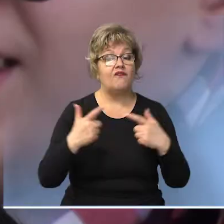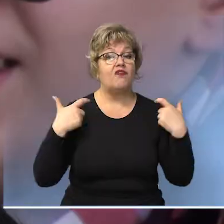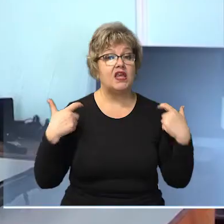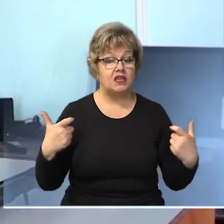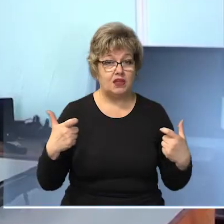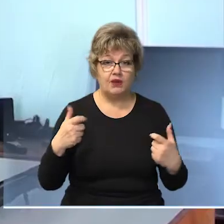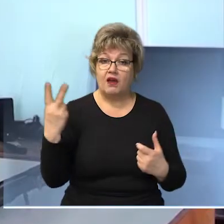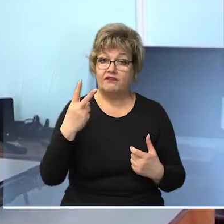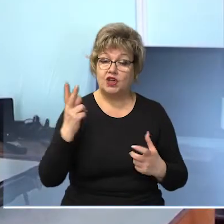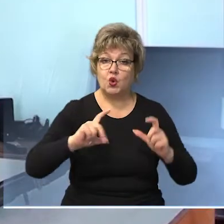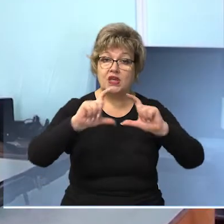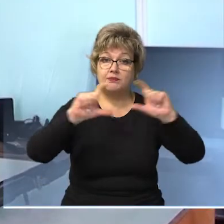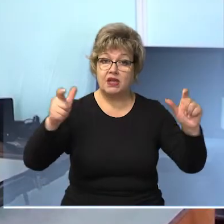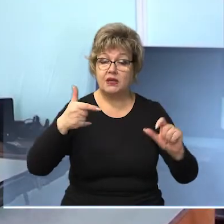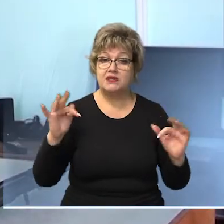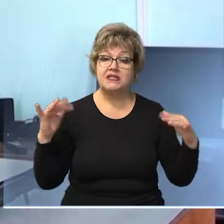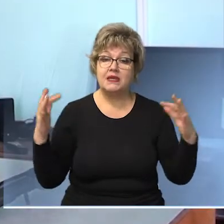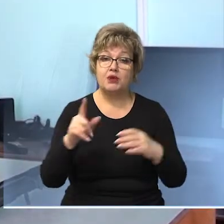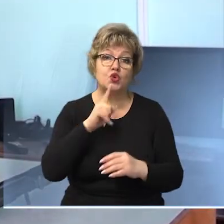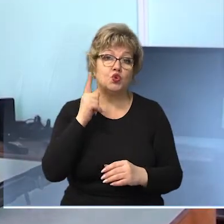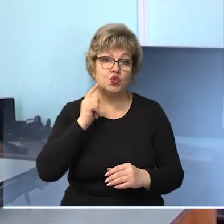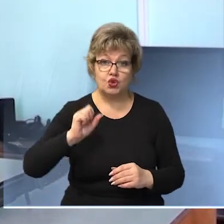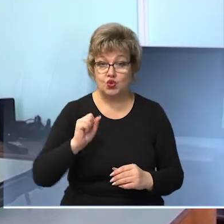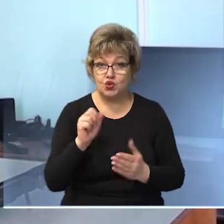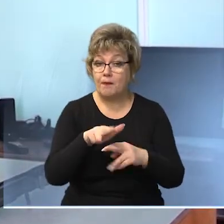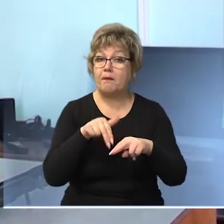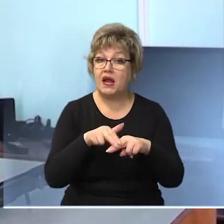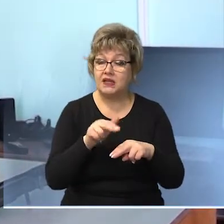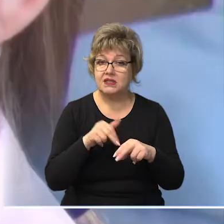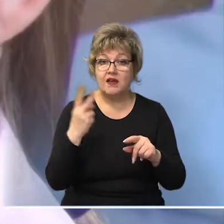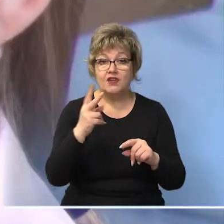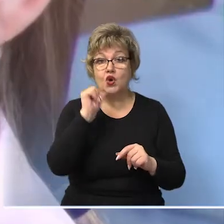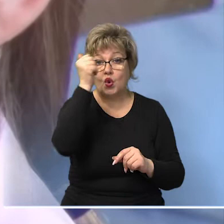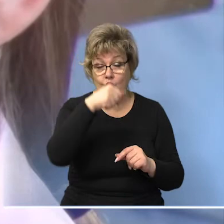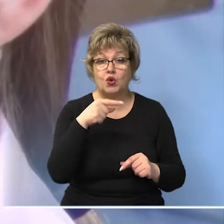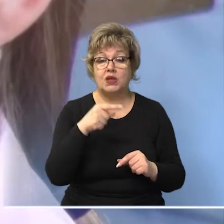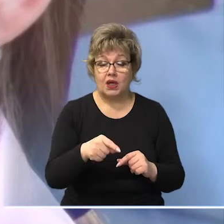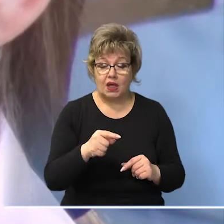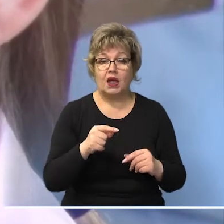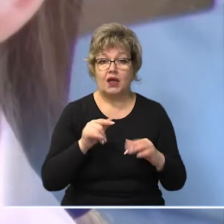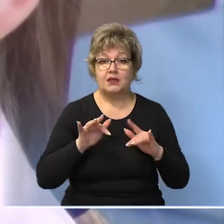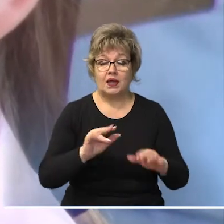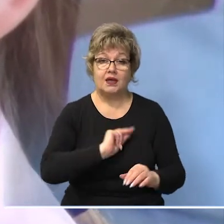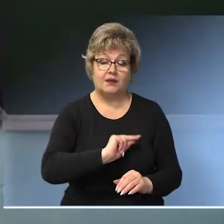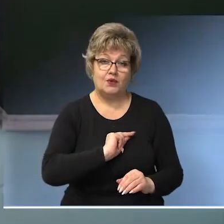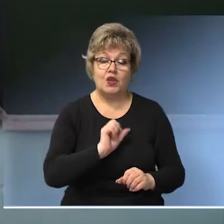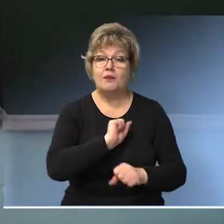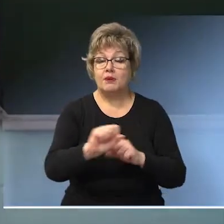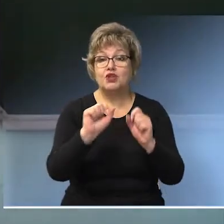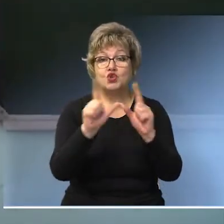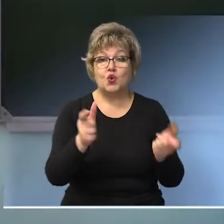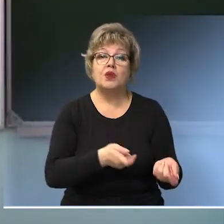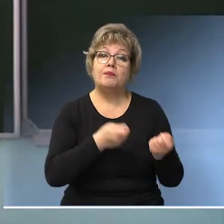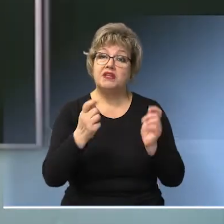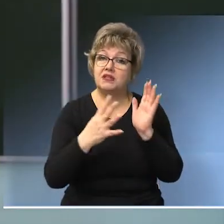военными. Во второй гимназии Герасименко собрал команду юных друзей полиции. Второй год она в тройке лидеров. Победы